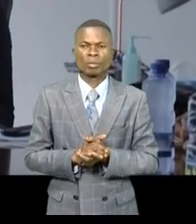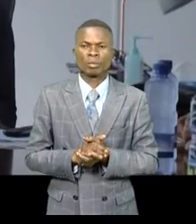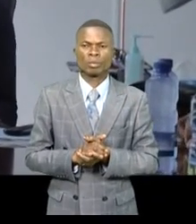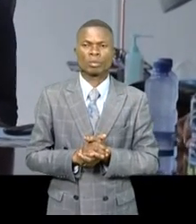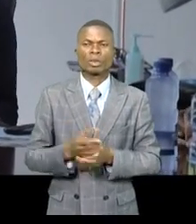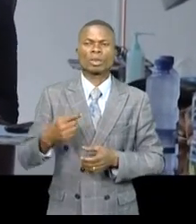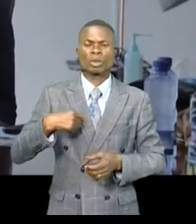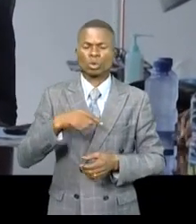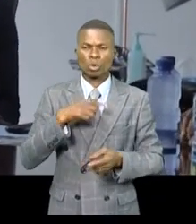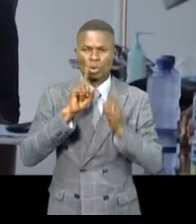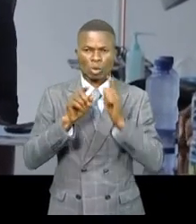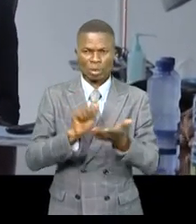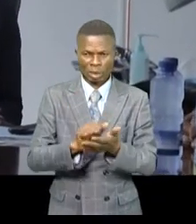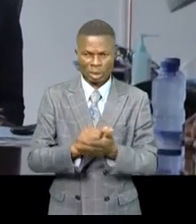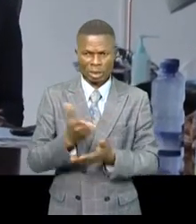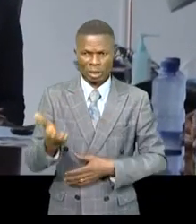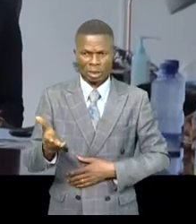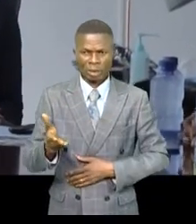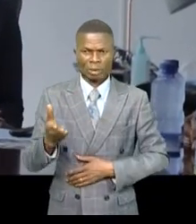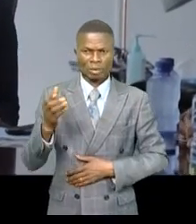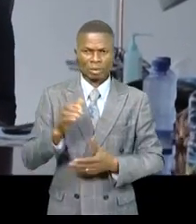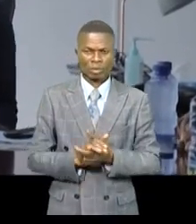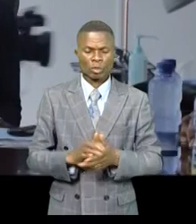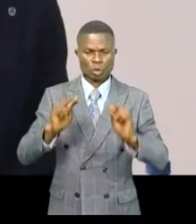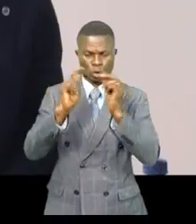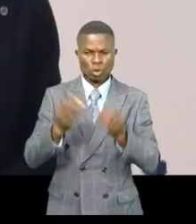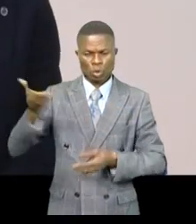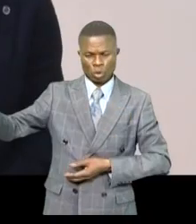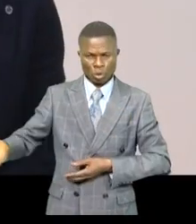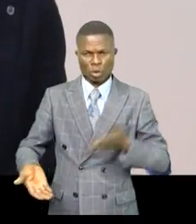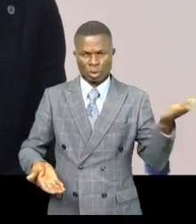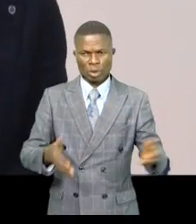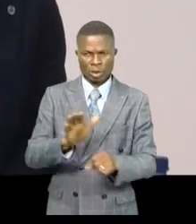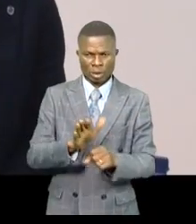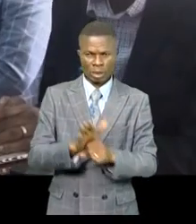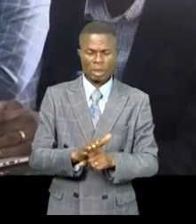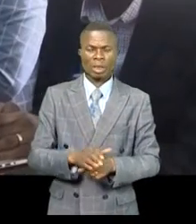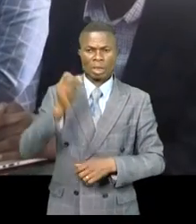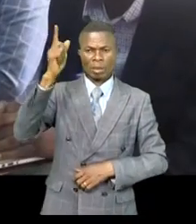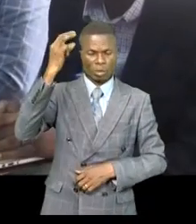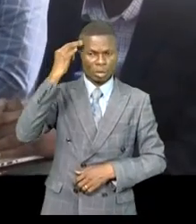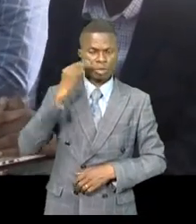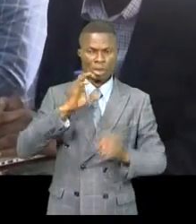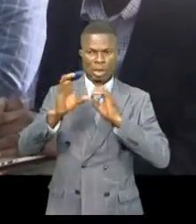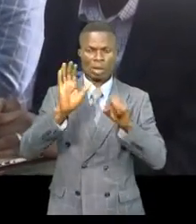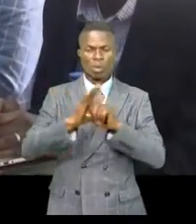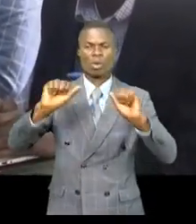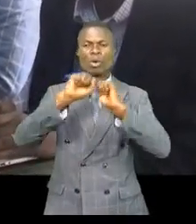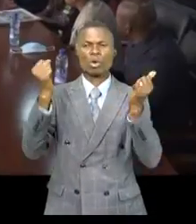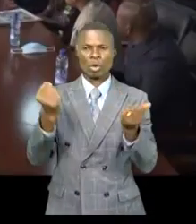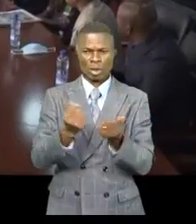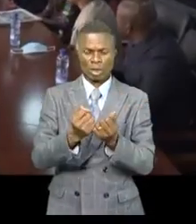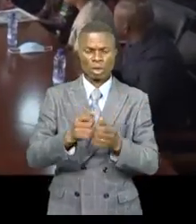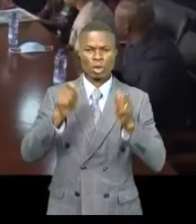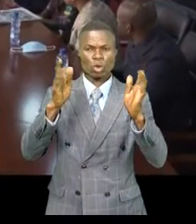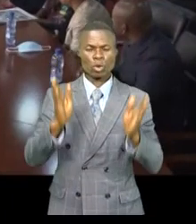Les médias ont été particulièrement éclairés. Une série d'audiences accordées par Patrick Mouyaya aux différentes associations du patronat de médias